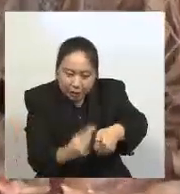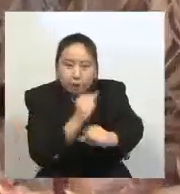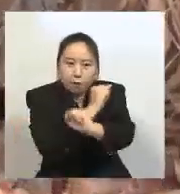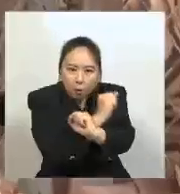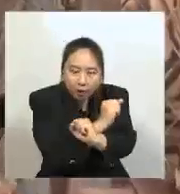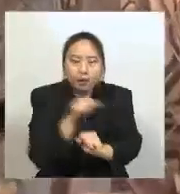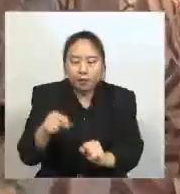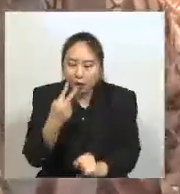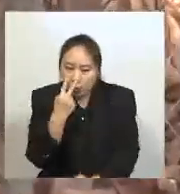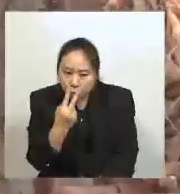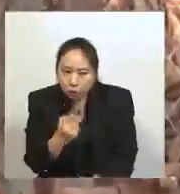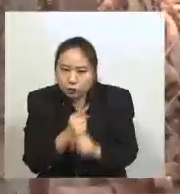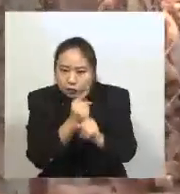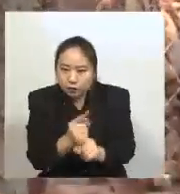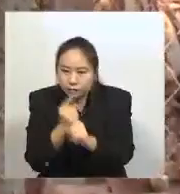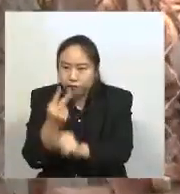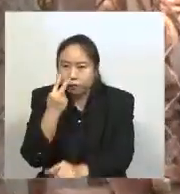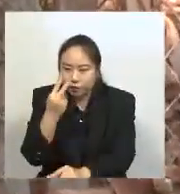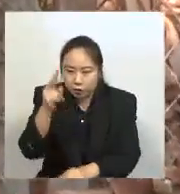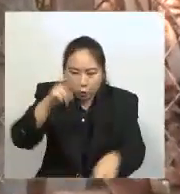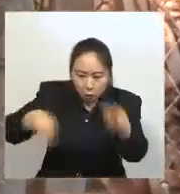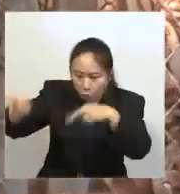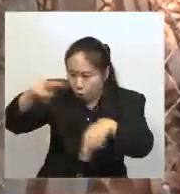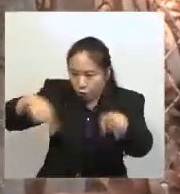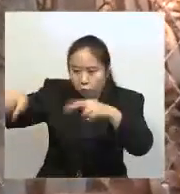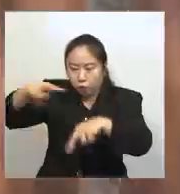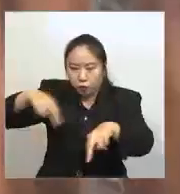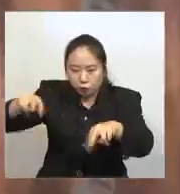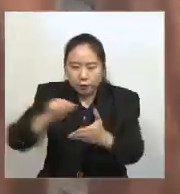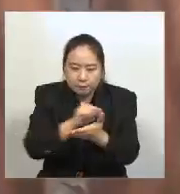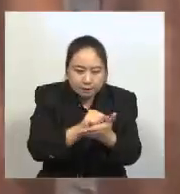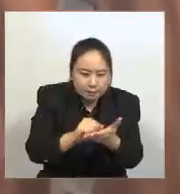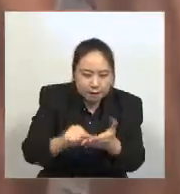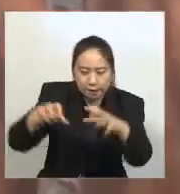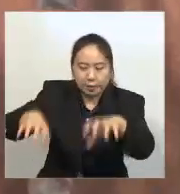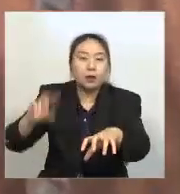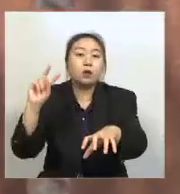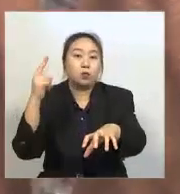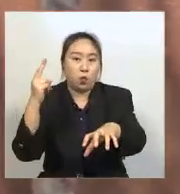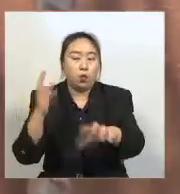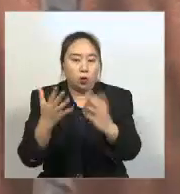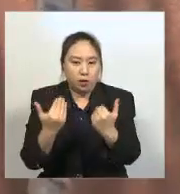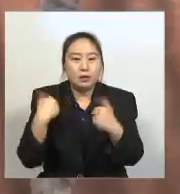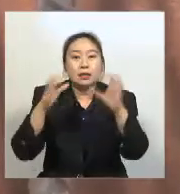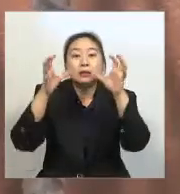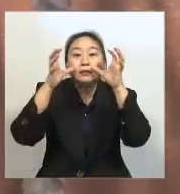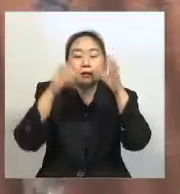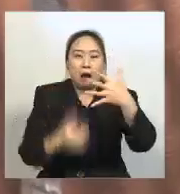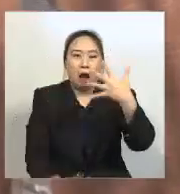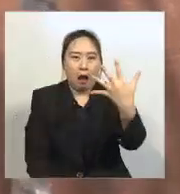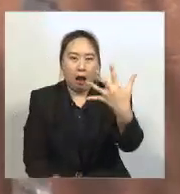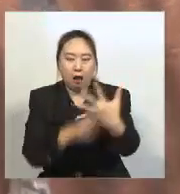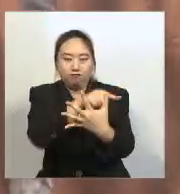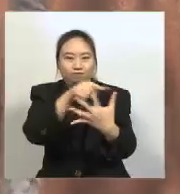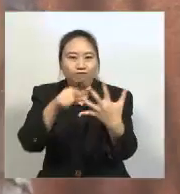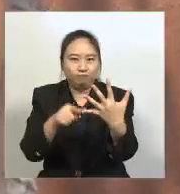รวมถึงจะควบคุมความปลอดภัยทางชีวอนามัยภายในสถานีเพาะเลี้ยงสัตว์ทั้ง2แห่งล่าสุดก็มีเสือ5ตัวเริ่มมีอาการซึ่งสัต